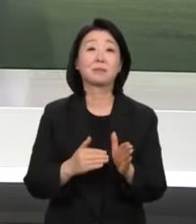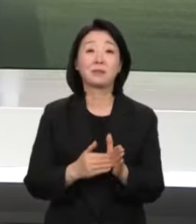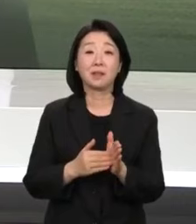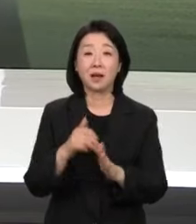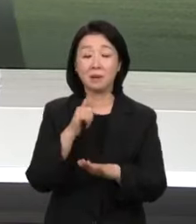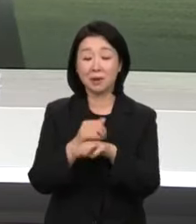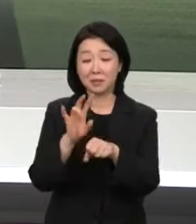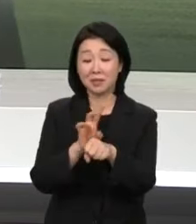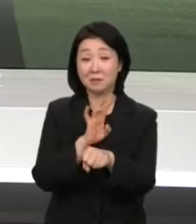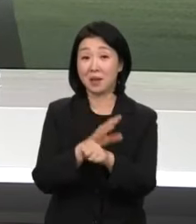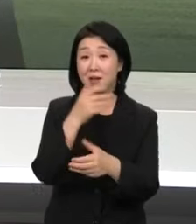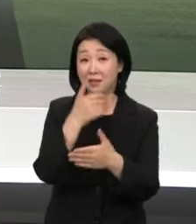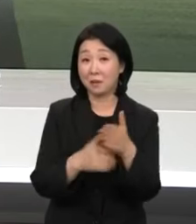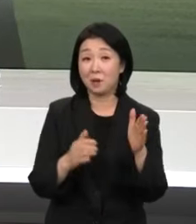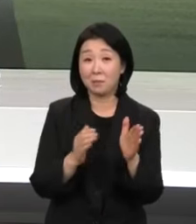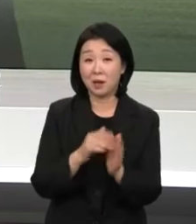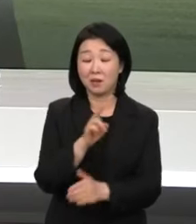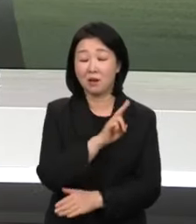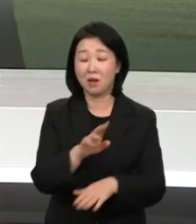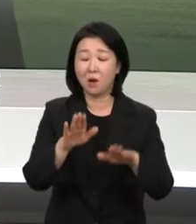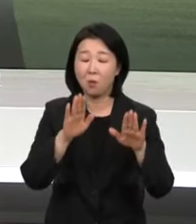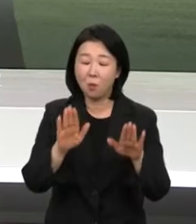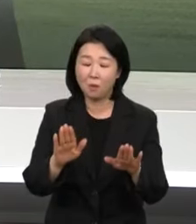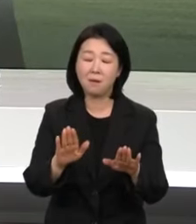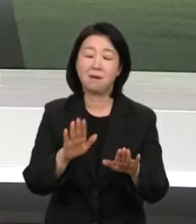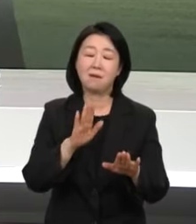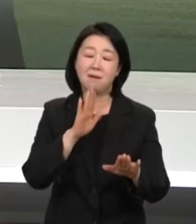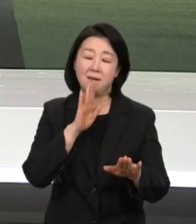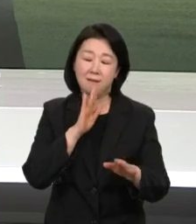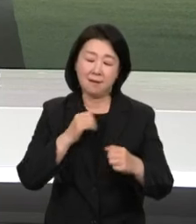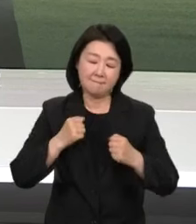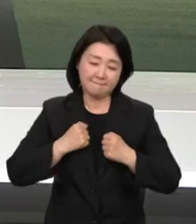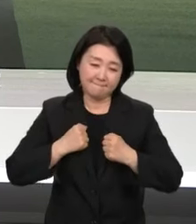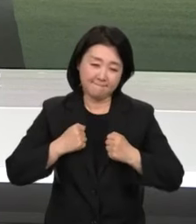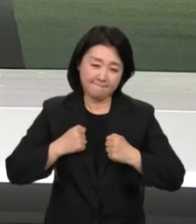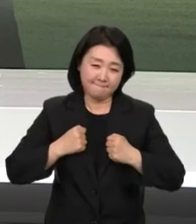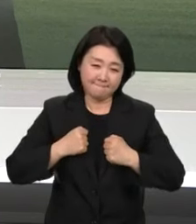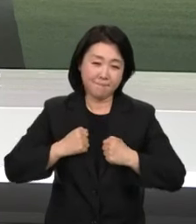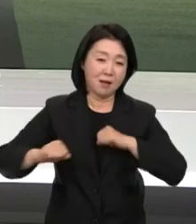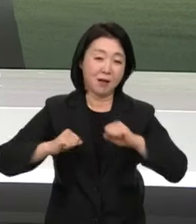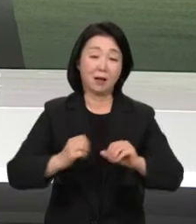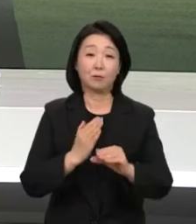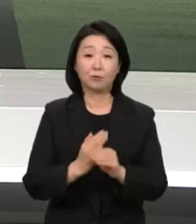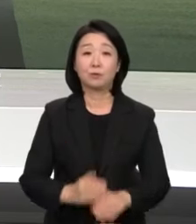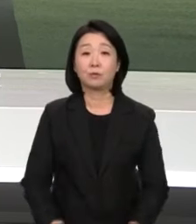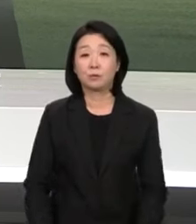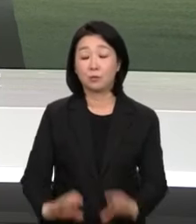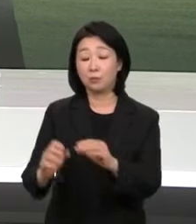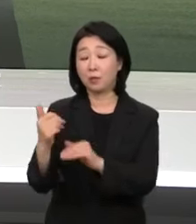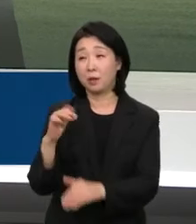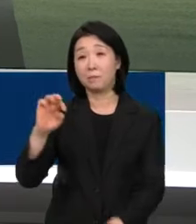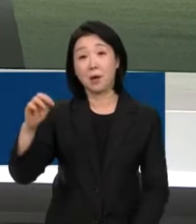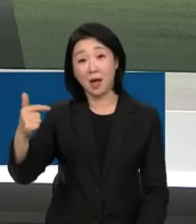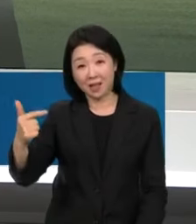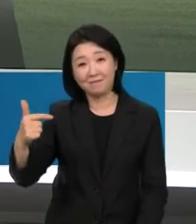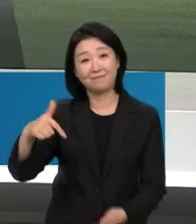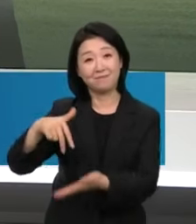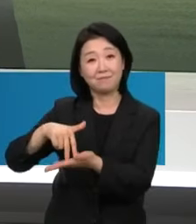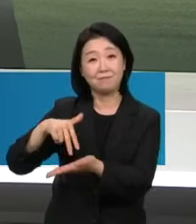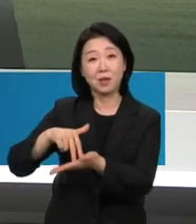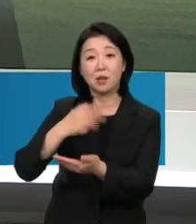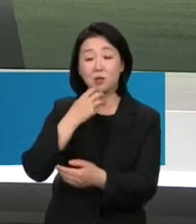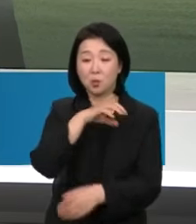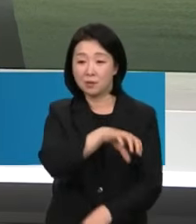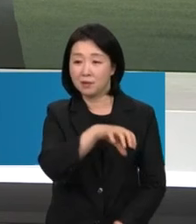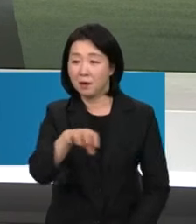마지막 24시간을 남기고 여야는 오늘 말 그대로 총력전을 펼치고 있습니다. 국민의힘 한동훈 비대위원장은 서울